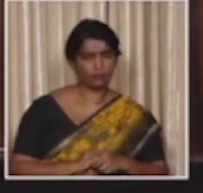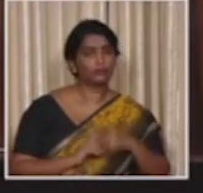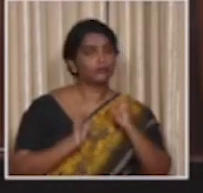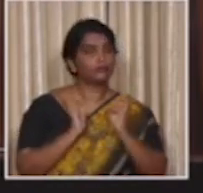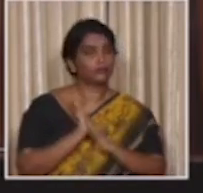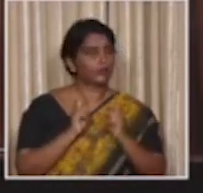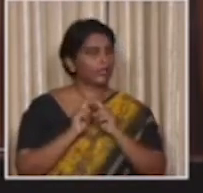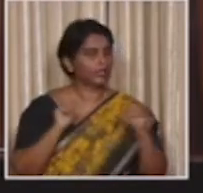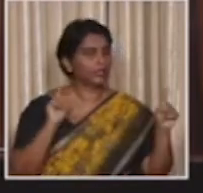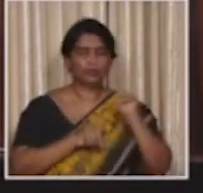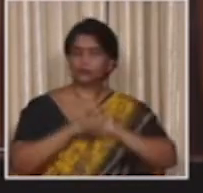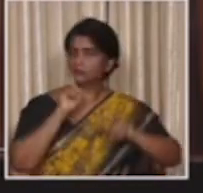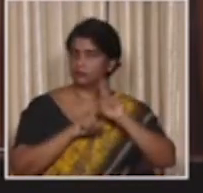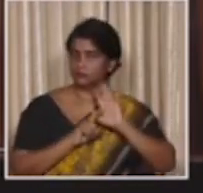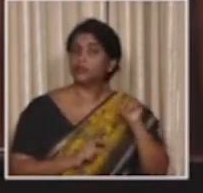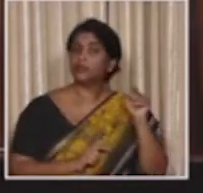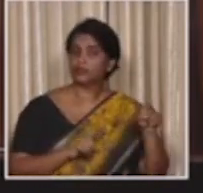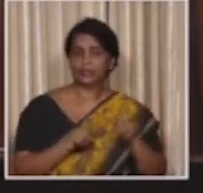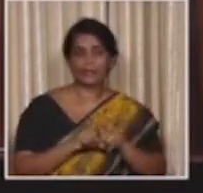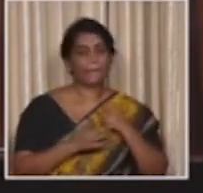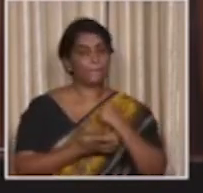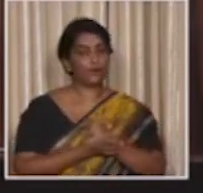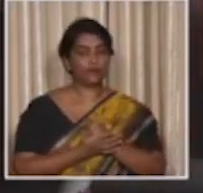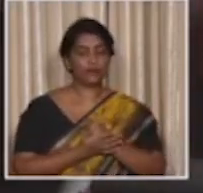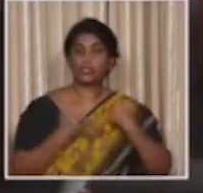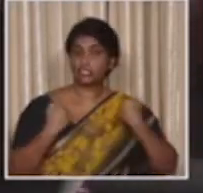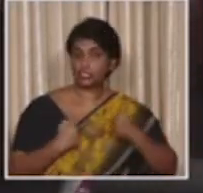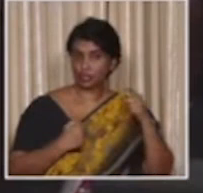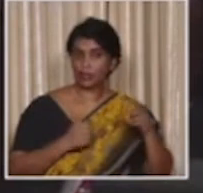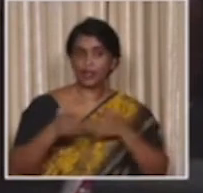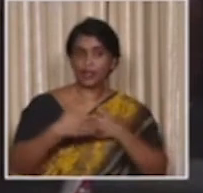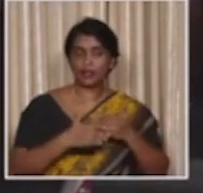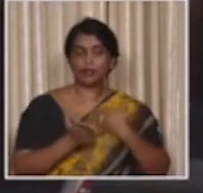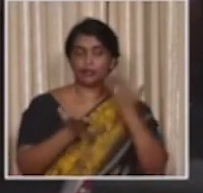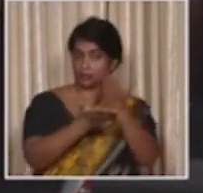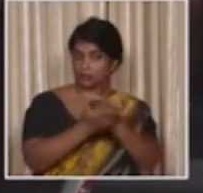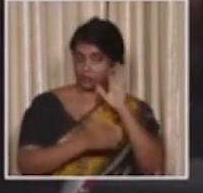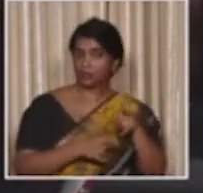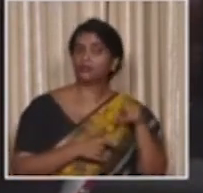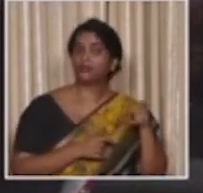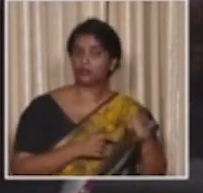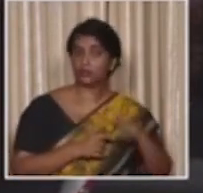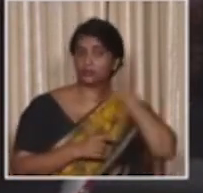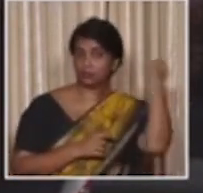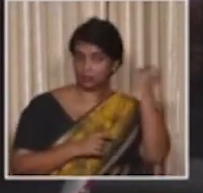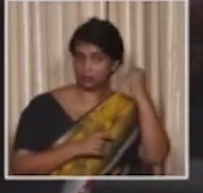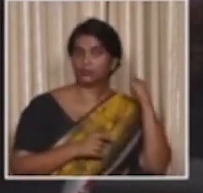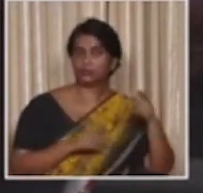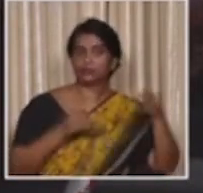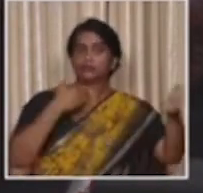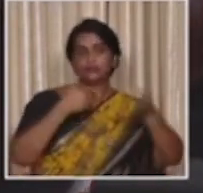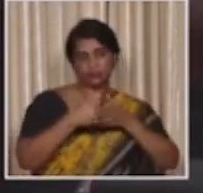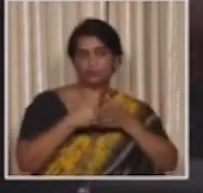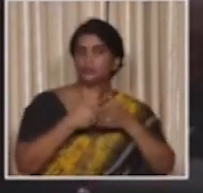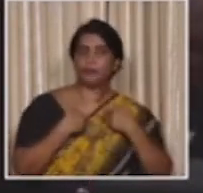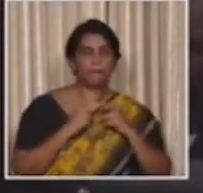අපි දීර්ඝව සාකච්ඡා කරා. ඒ අනුව මහ බැංකුවේ අධිපතිතුමා විසින් කැබිනට් එකට ඉදිරිපත් කරපු ඒ ප්‍රසන්ටේෂන් එක ඇතුළත් කිරීමේ